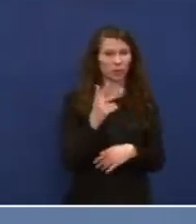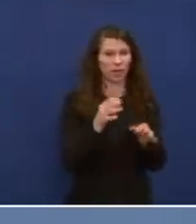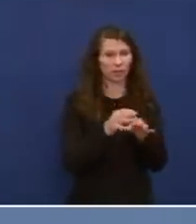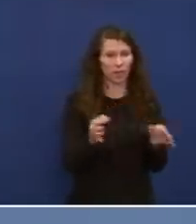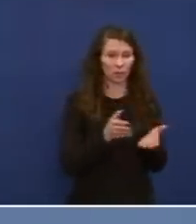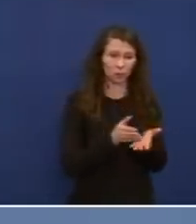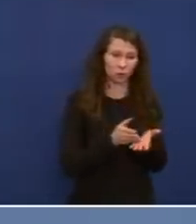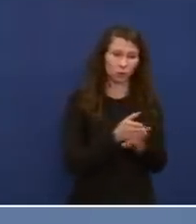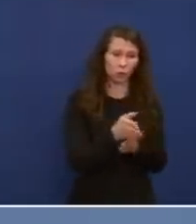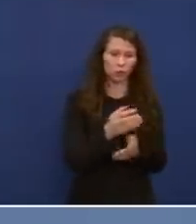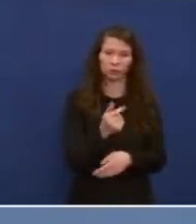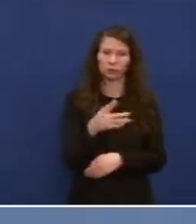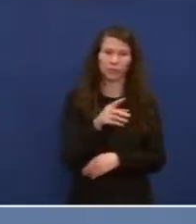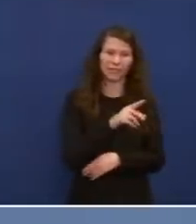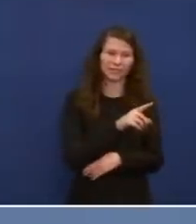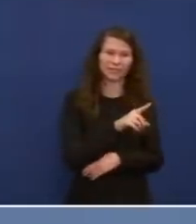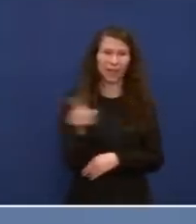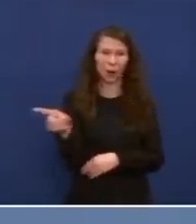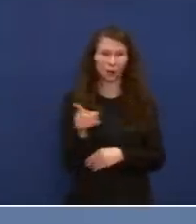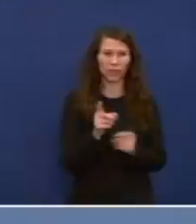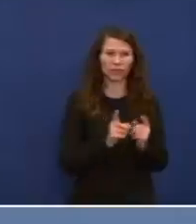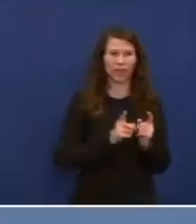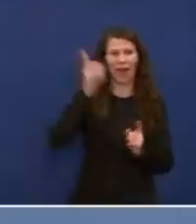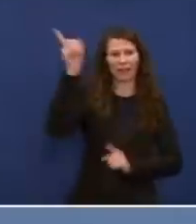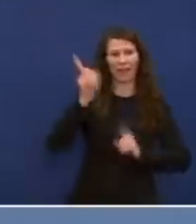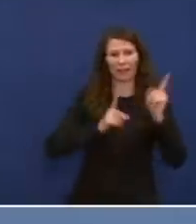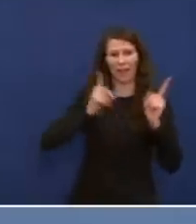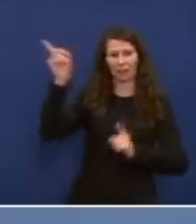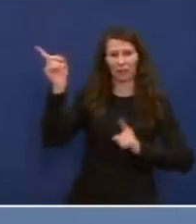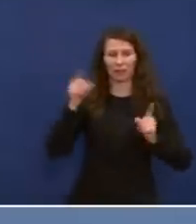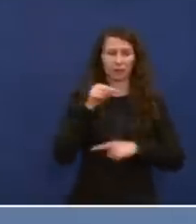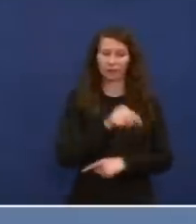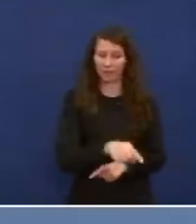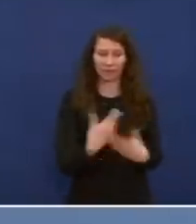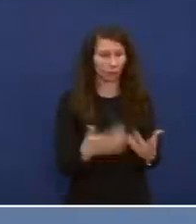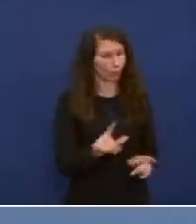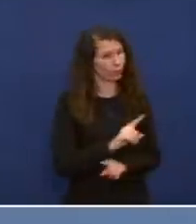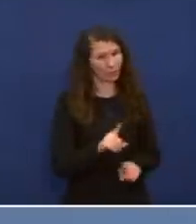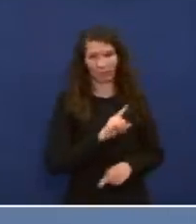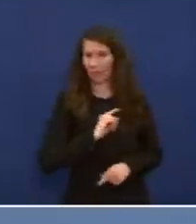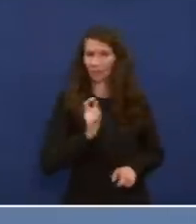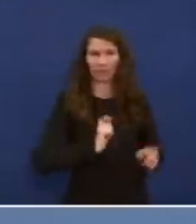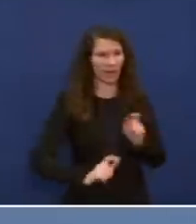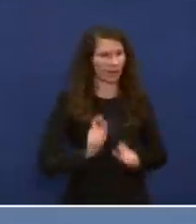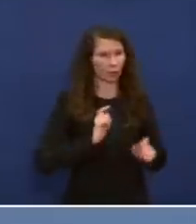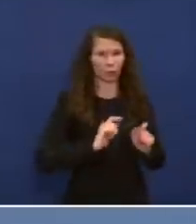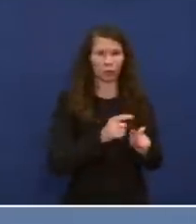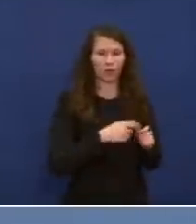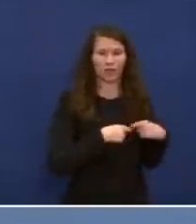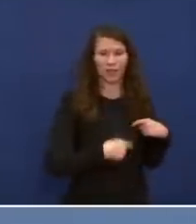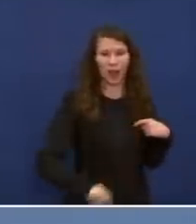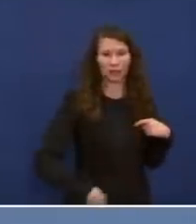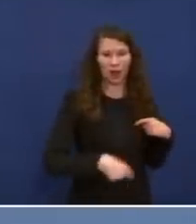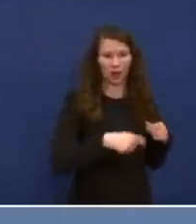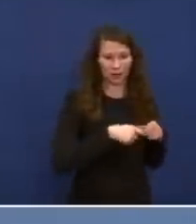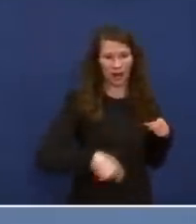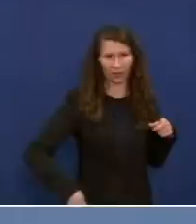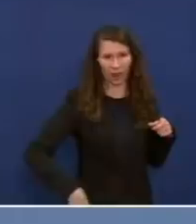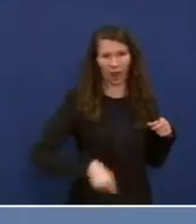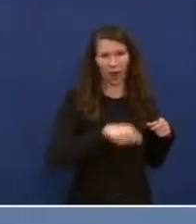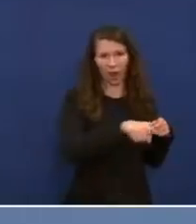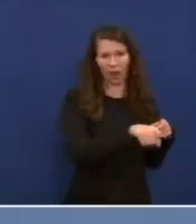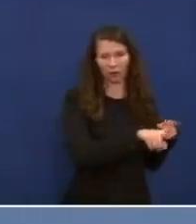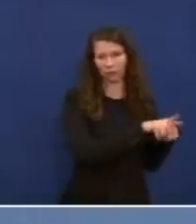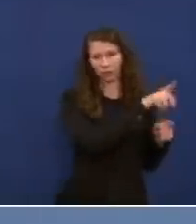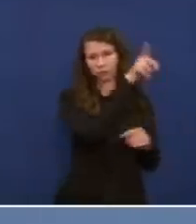dauernden, tausendfachen Abschüssen von Raketen aus dem Gazastreifen auf die israelische Zivilbevölkerung